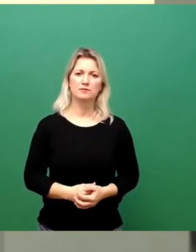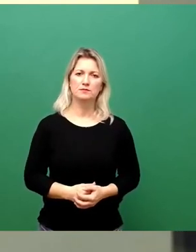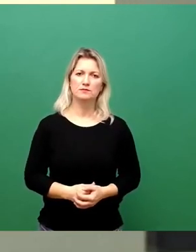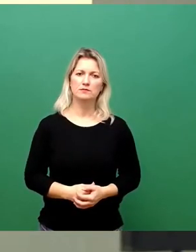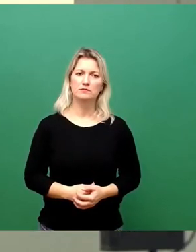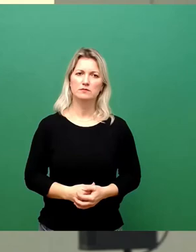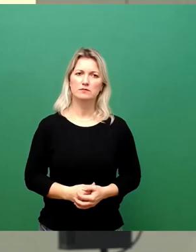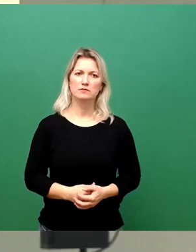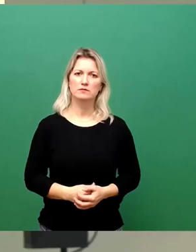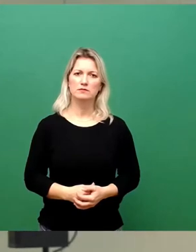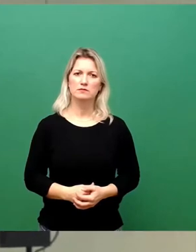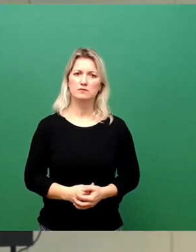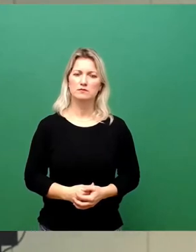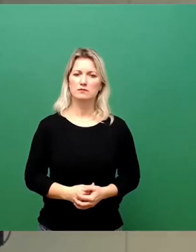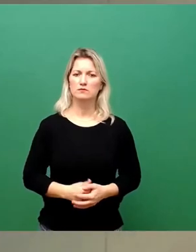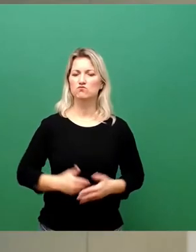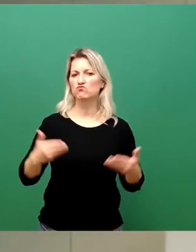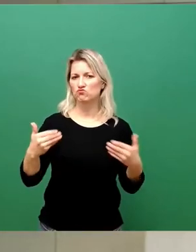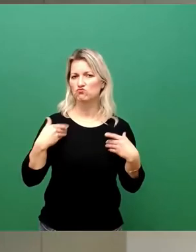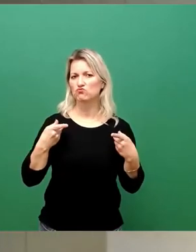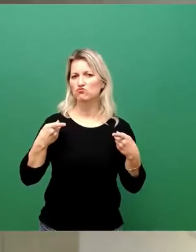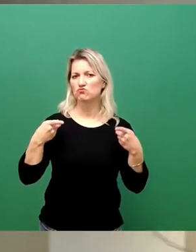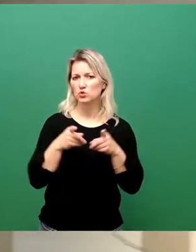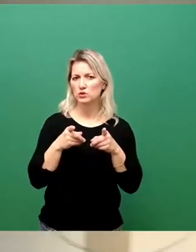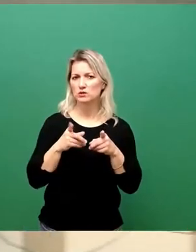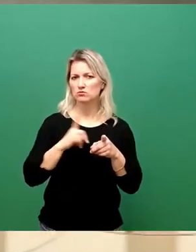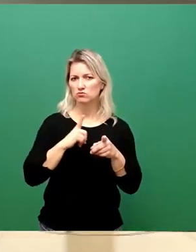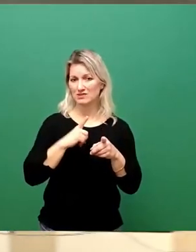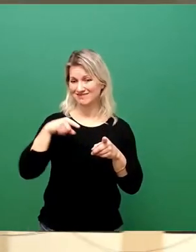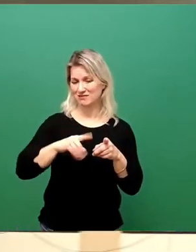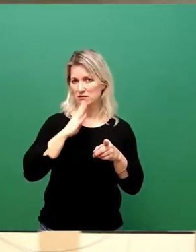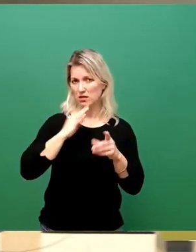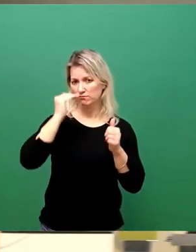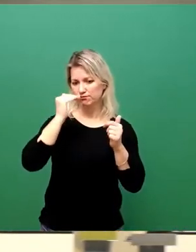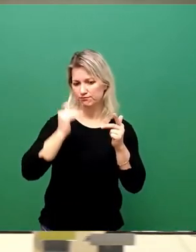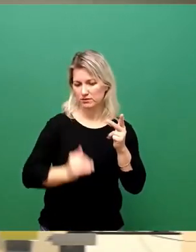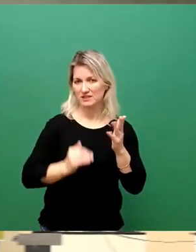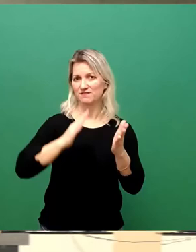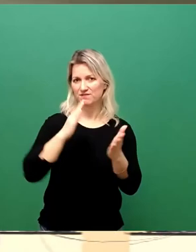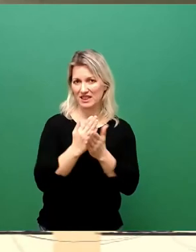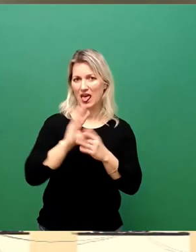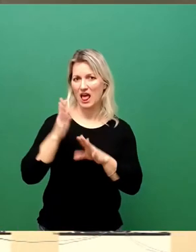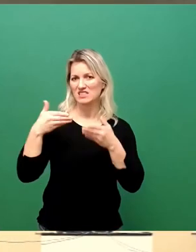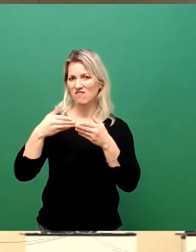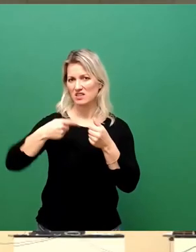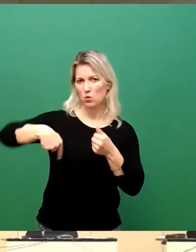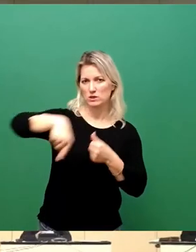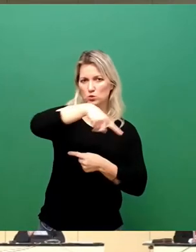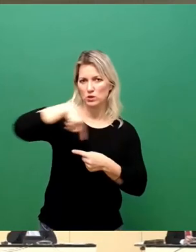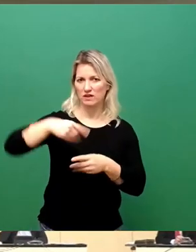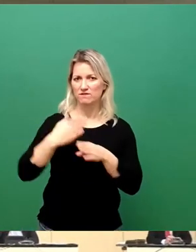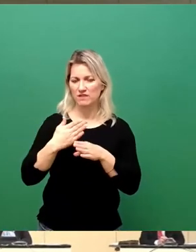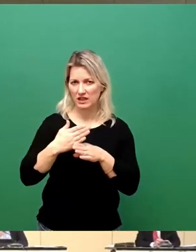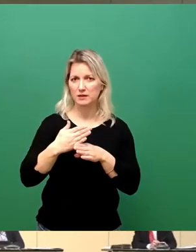Das würde ich dann ganz kurz machen, wenn wir mit der Rede mal durch sind. Wir sind erstmal durch die Fraktionsrunde durch. Stellt sich die